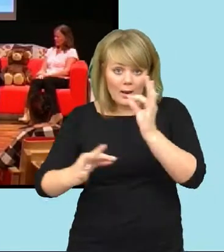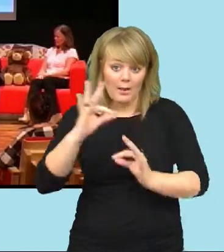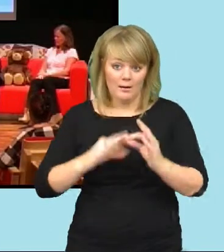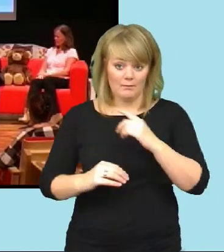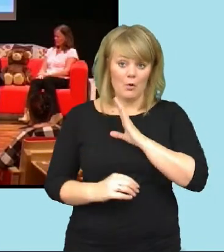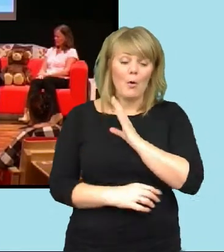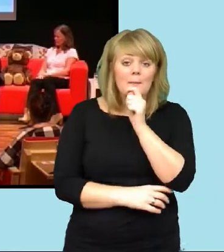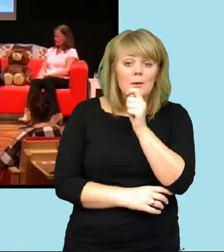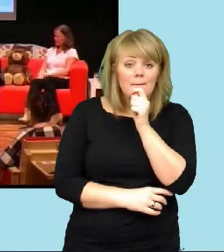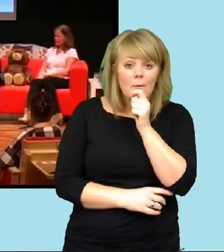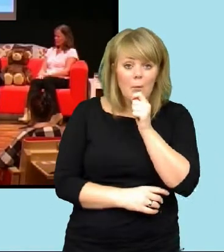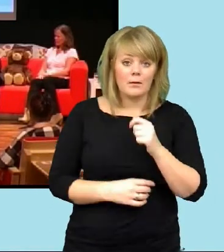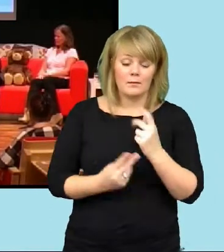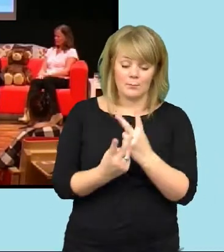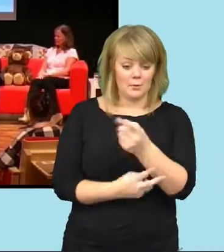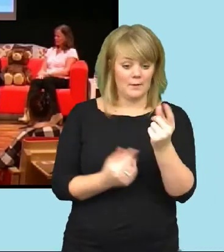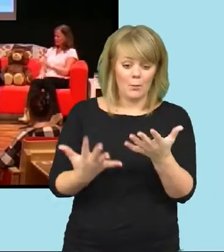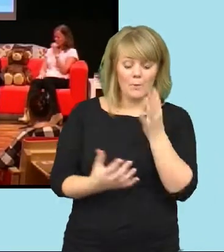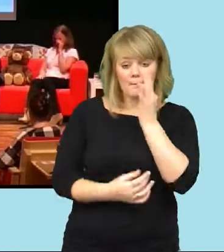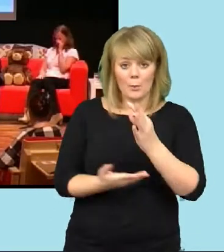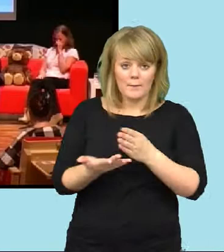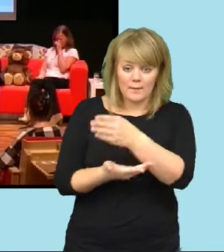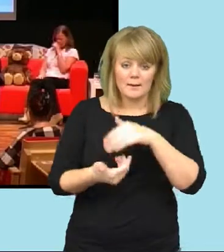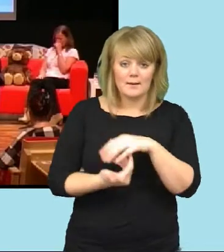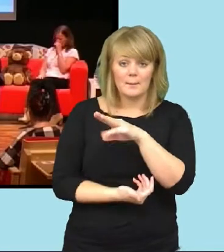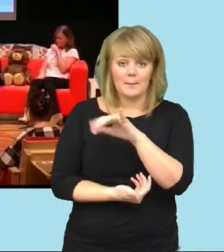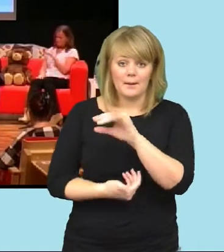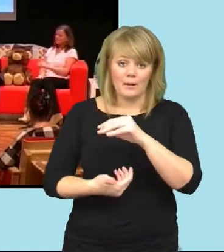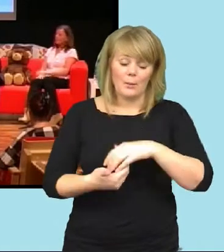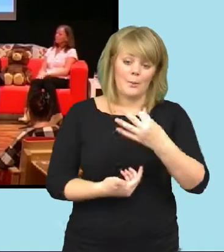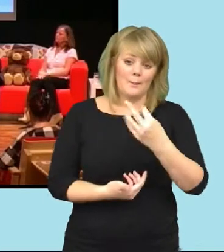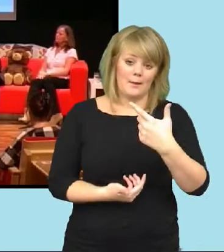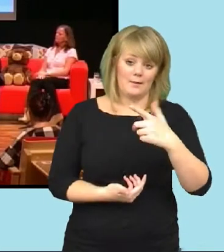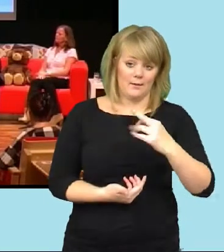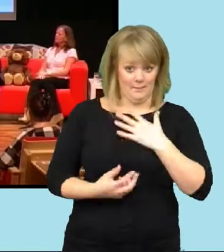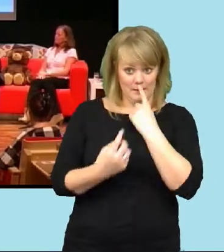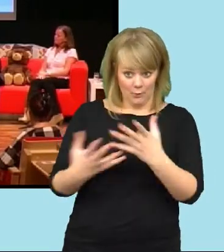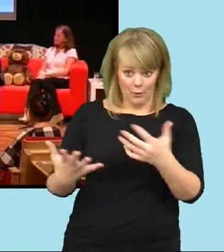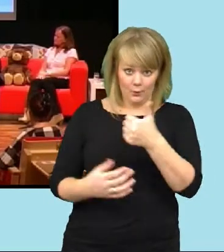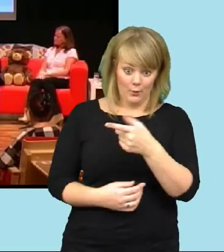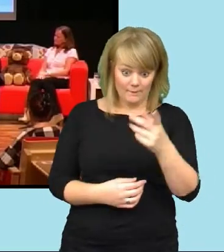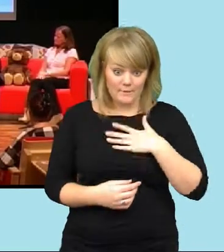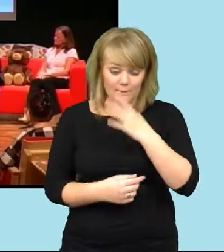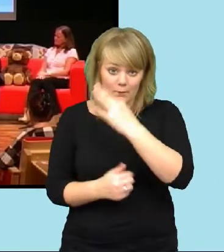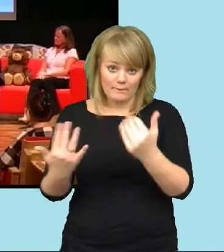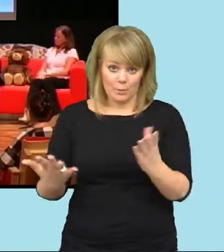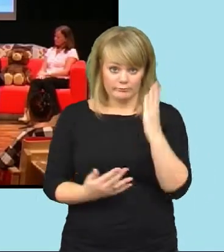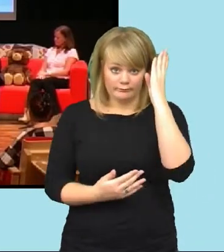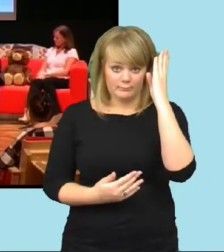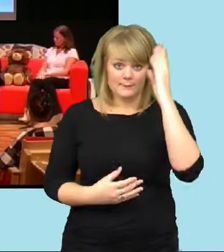er. Så ni kan ställa frågan direkt till Mia och Peter. Mm. Vad som ni vet. Hojta till.